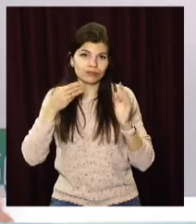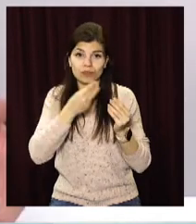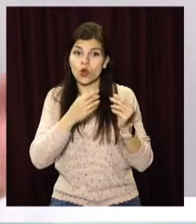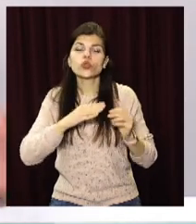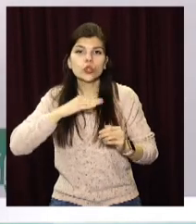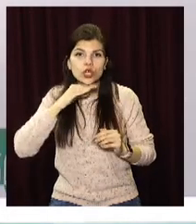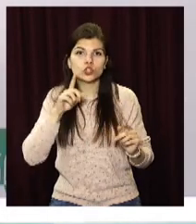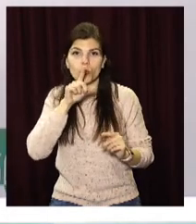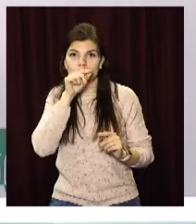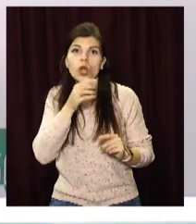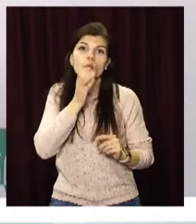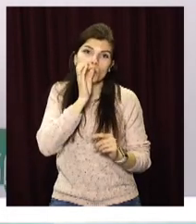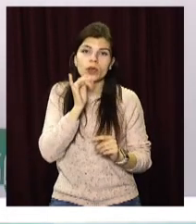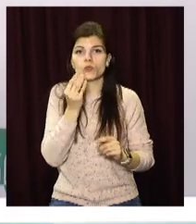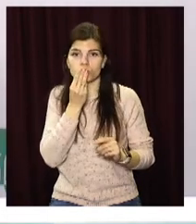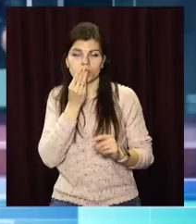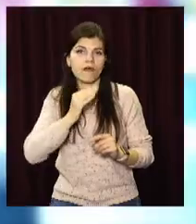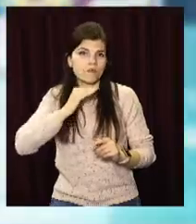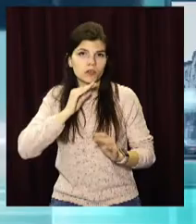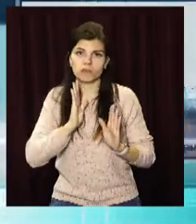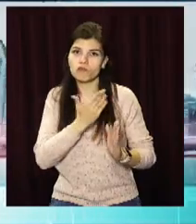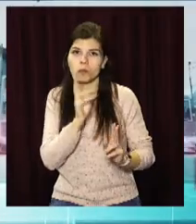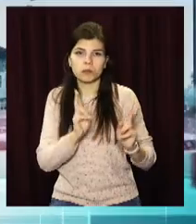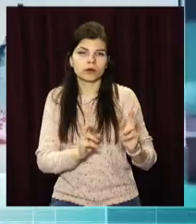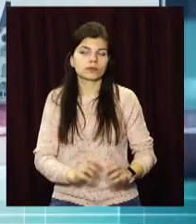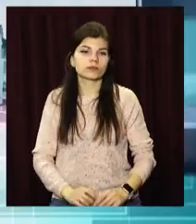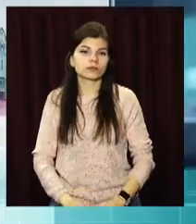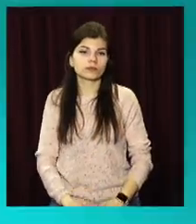щоб пташка і попила, і поїла.